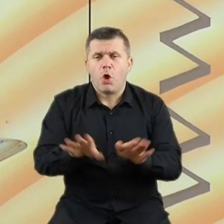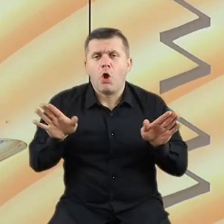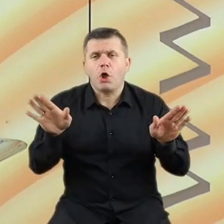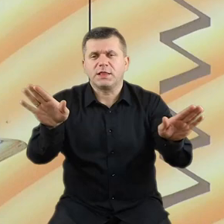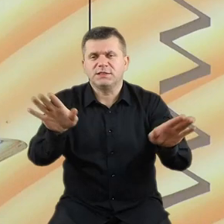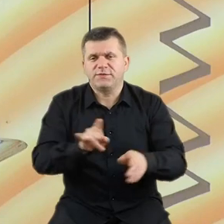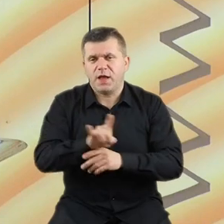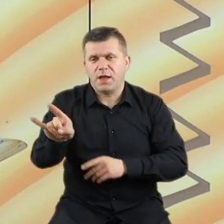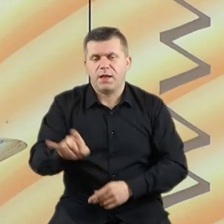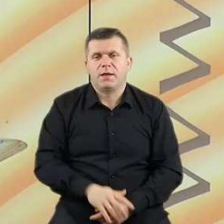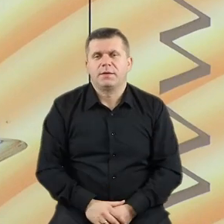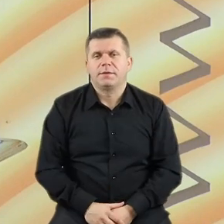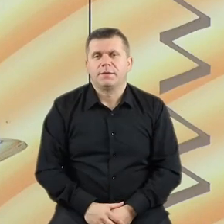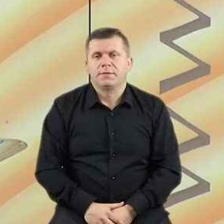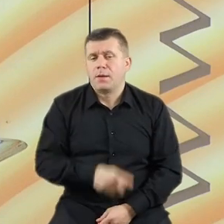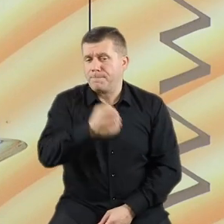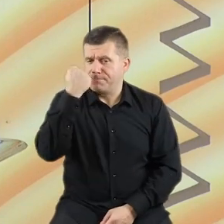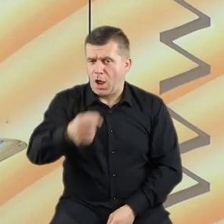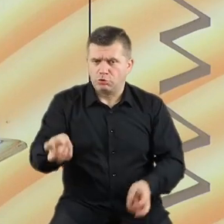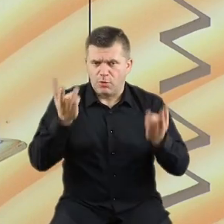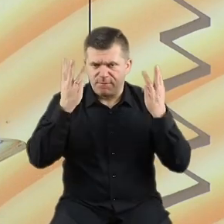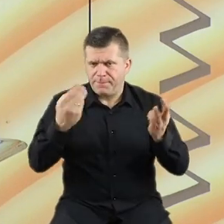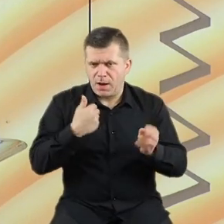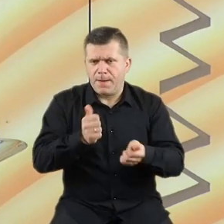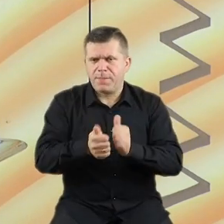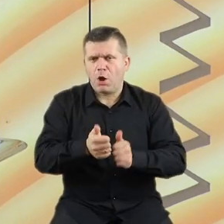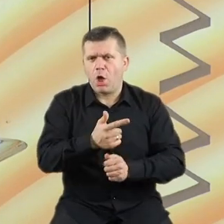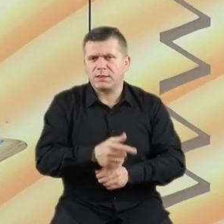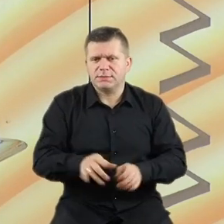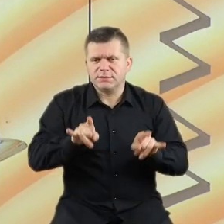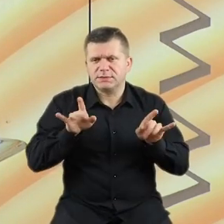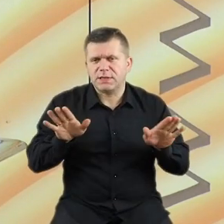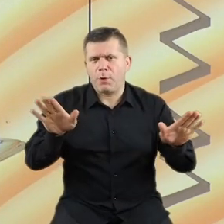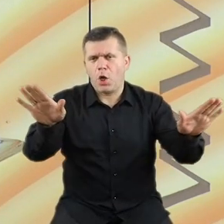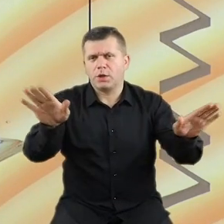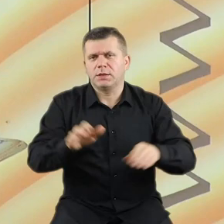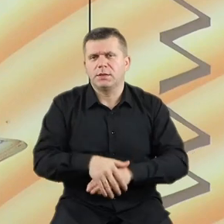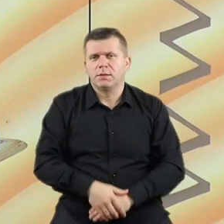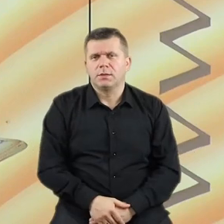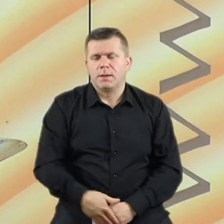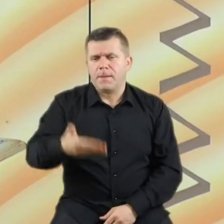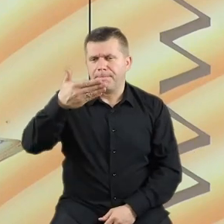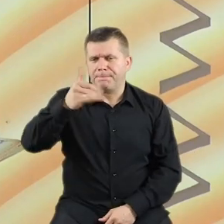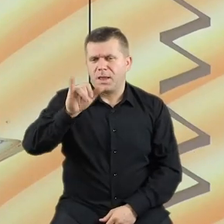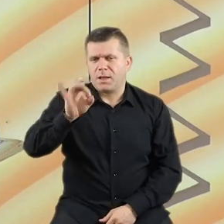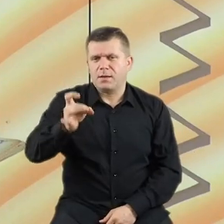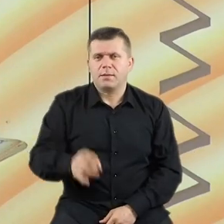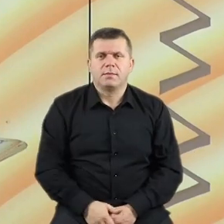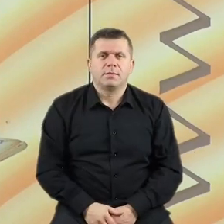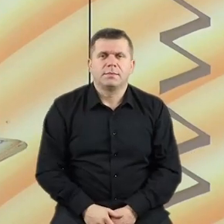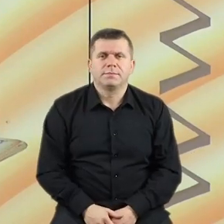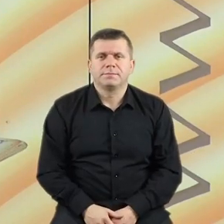lotnictwa i on był bardzo ważnym pilotem samolotów MIG-ów, tych takich naszych